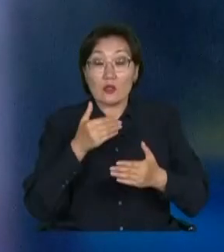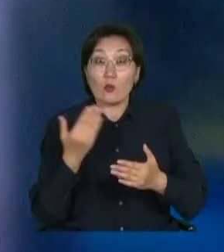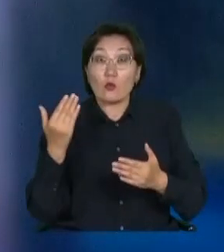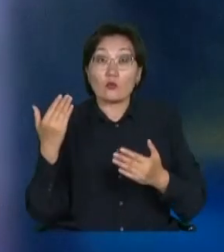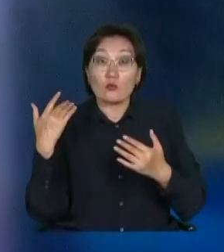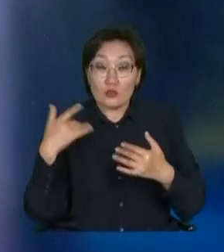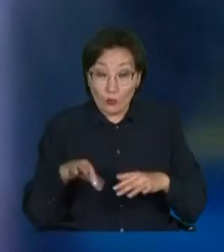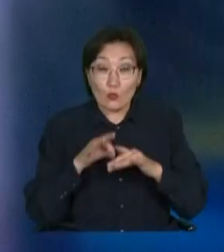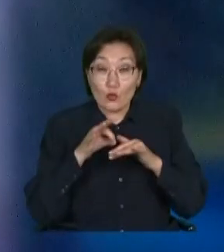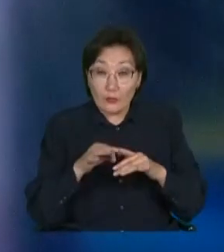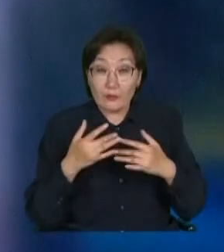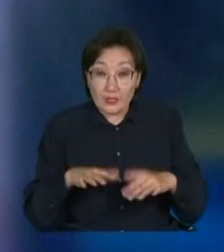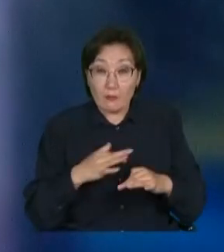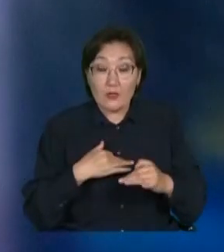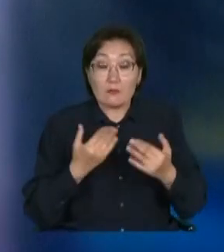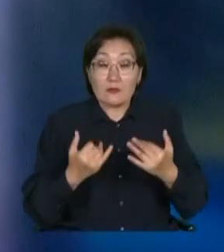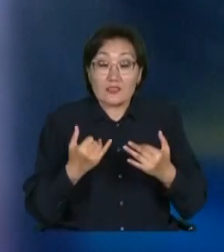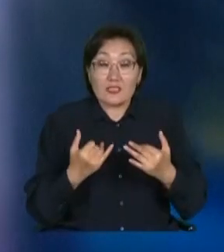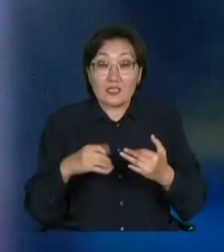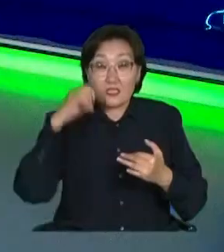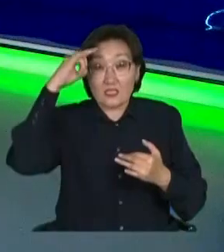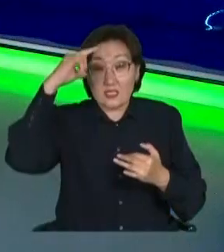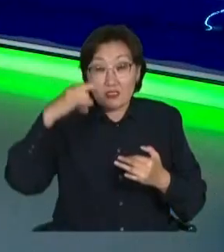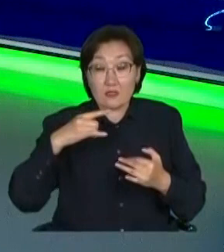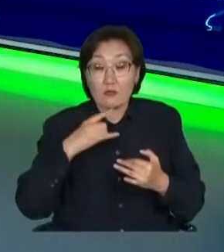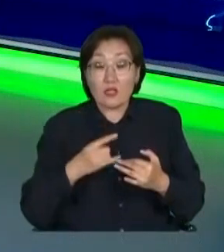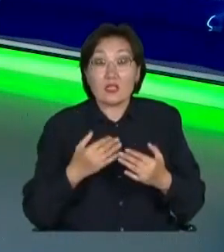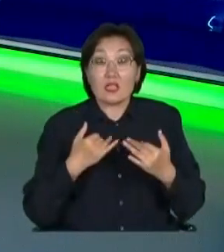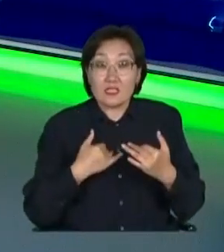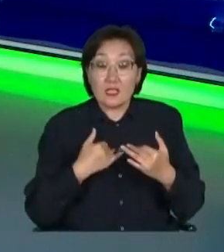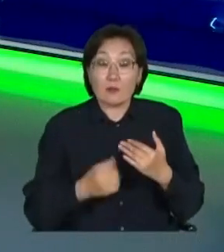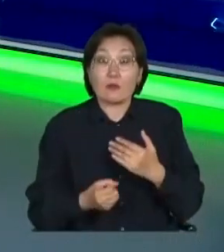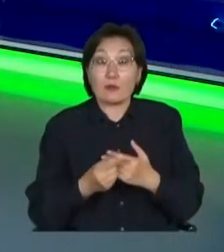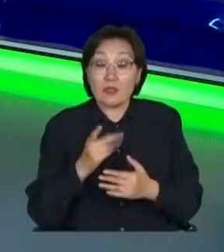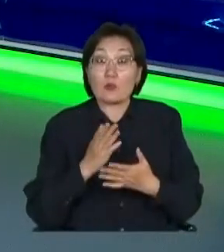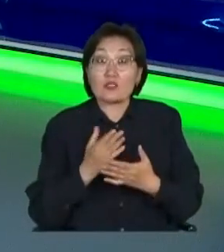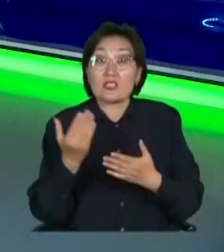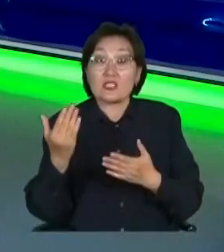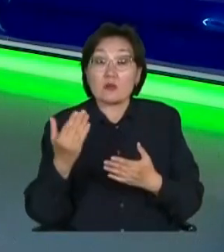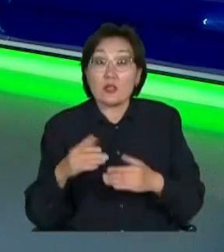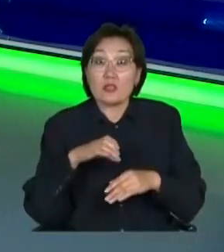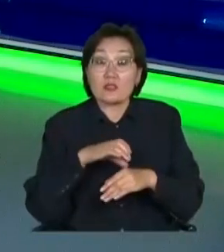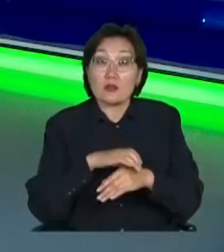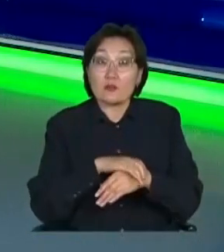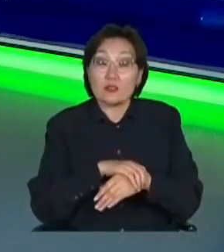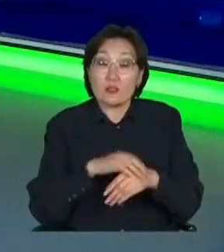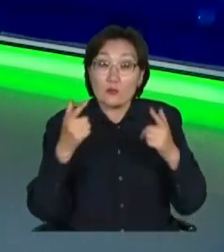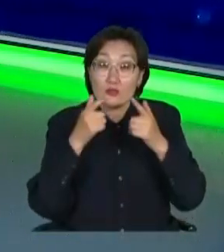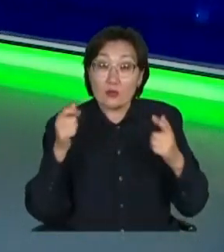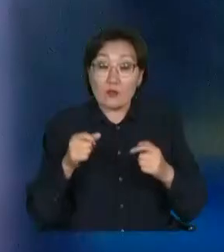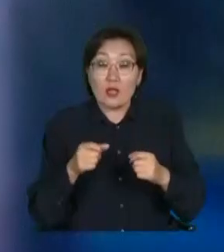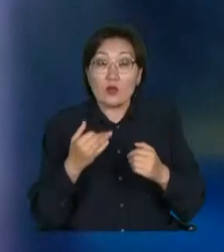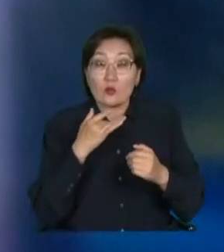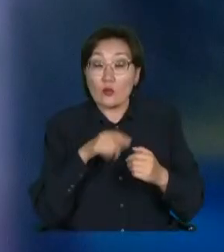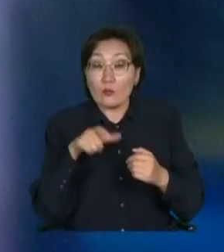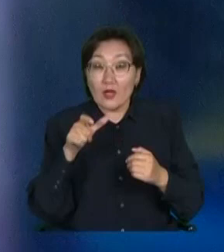кеткен. Енді бұл бізге осы Қазақстанға да келіп отыр. Енді жаңа сіздердің директорды айтып кеттіңіздер, қаншама адам өзін мысалы